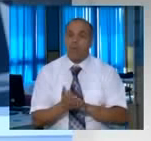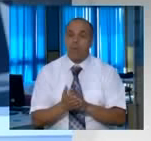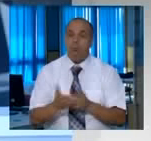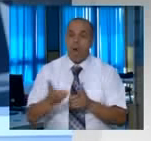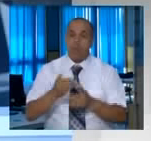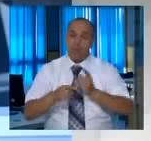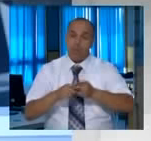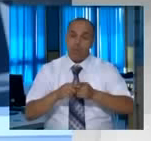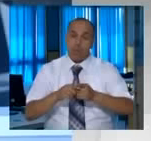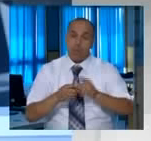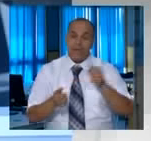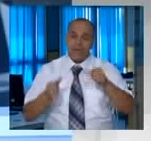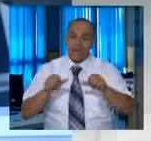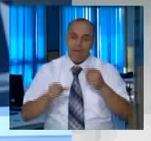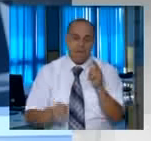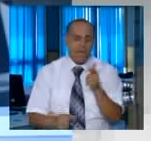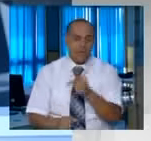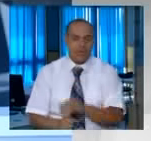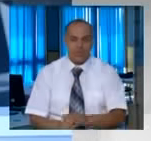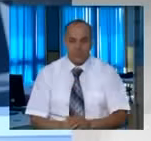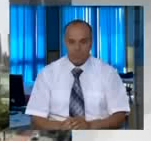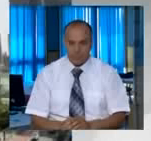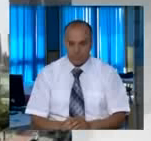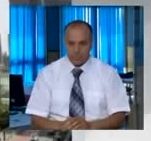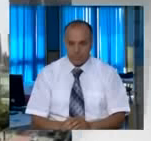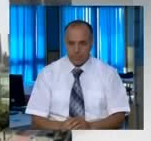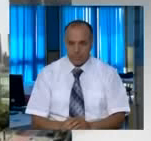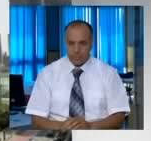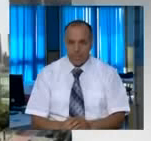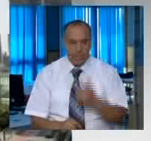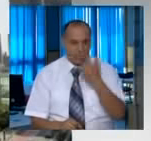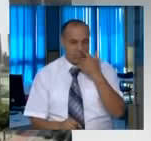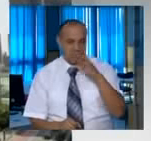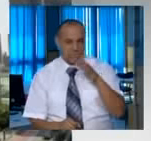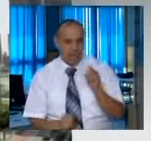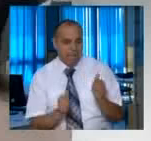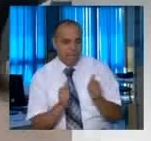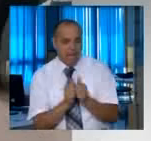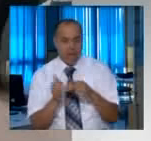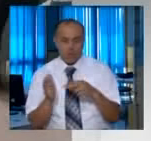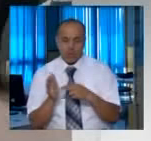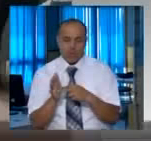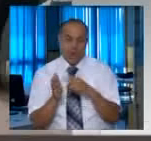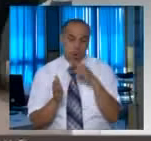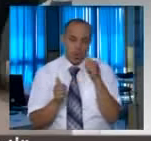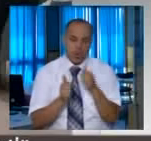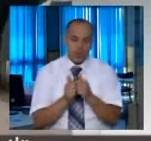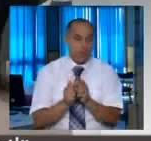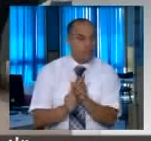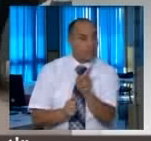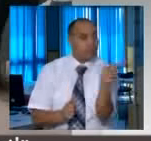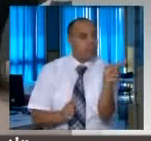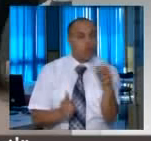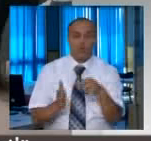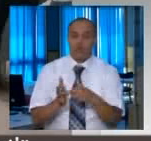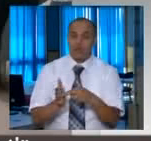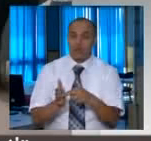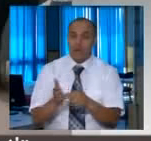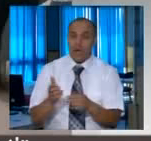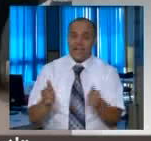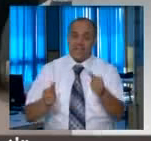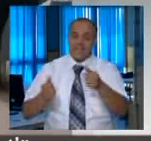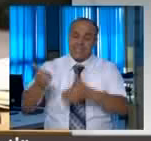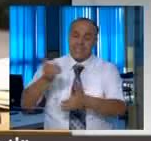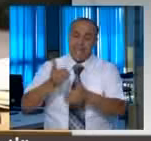الأسلحة الكيميائية. حال تشكيك الحليفة السورية روسيا في تقرير يتهم الحكومة السورية باستخدام